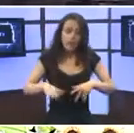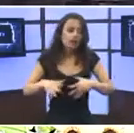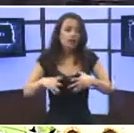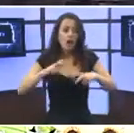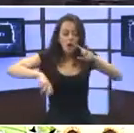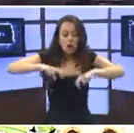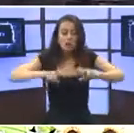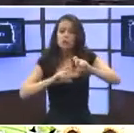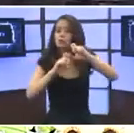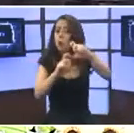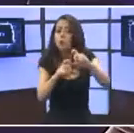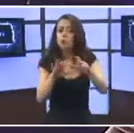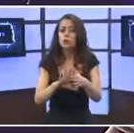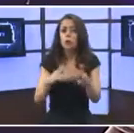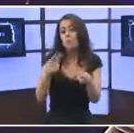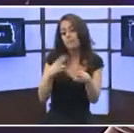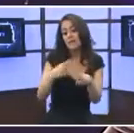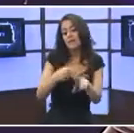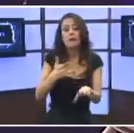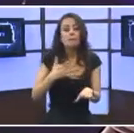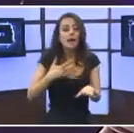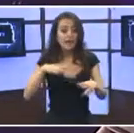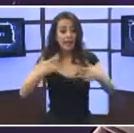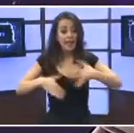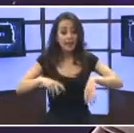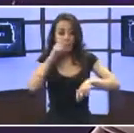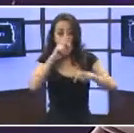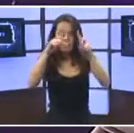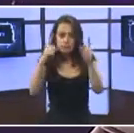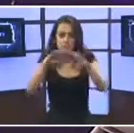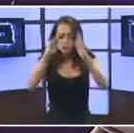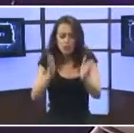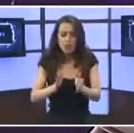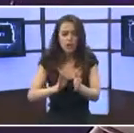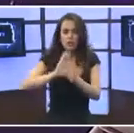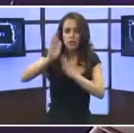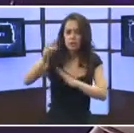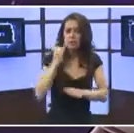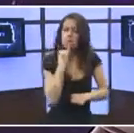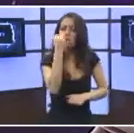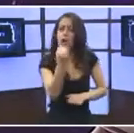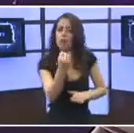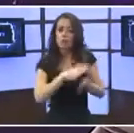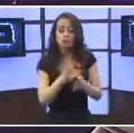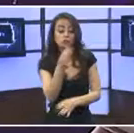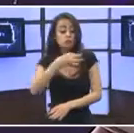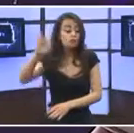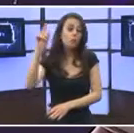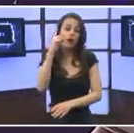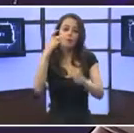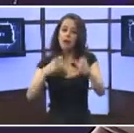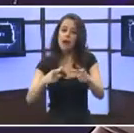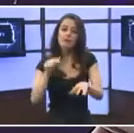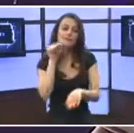merak ettiğim mesela ben çünkü Engelliler Sarayı'nı ziyaret ettim. Böyle muhteşem bir yer görmedim hayatımda. Öncelikle tebrik ediyorum